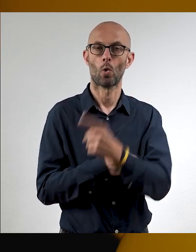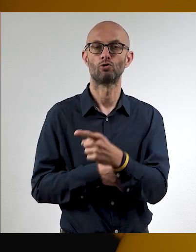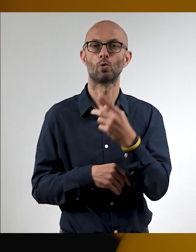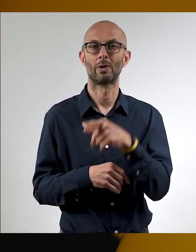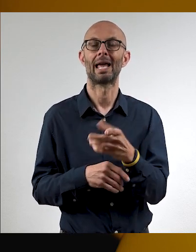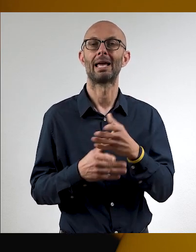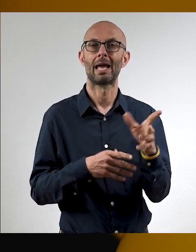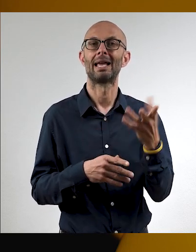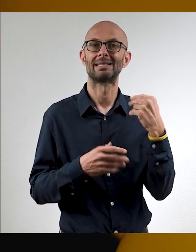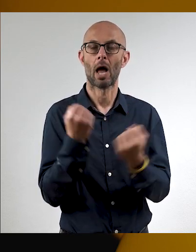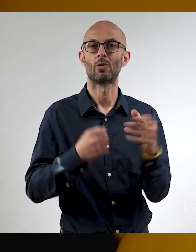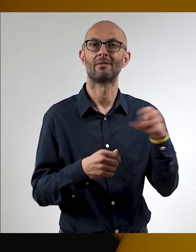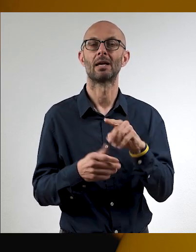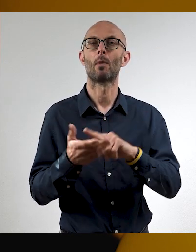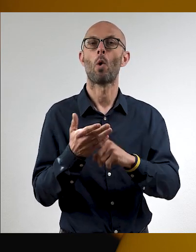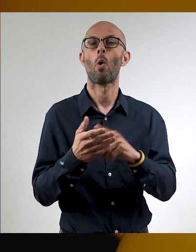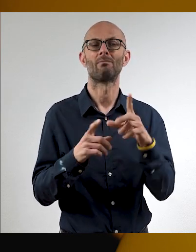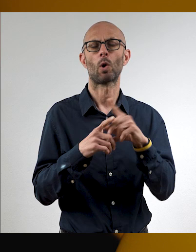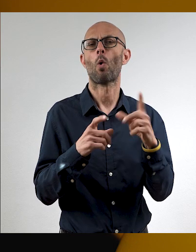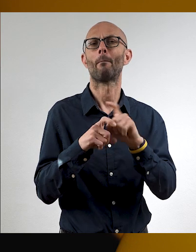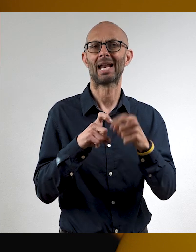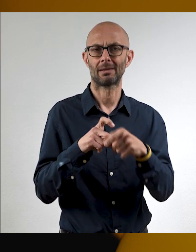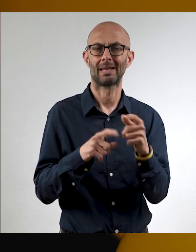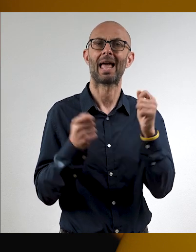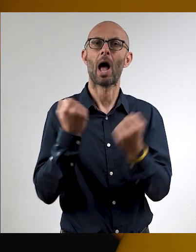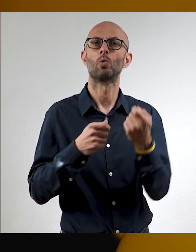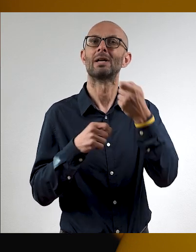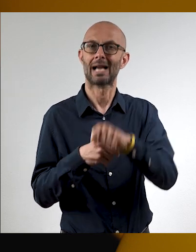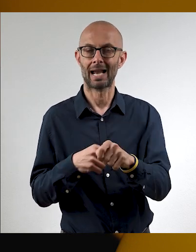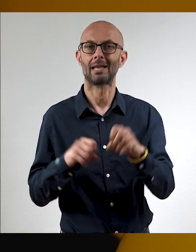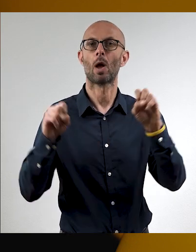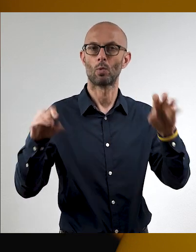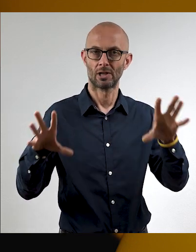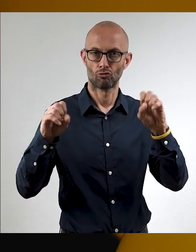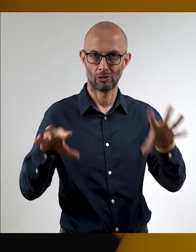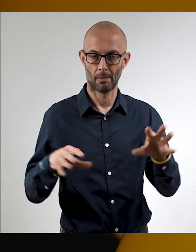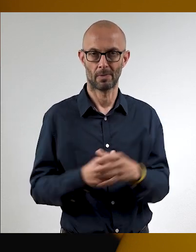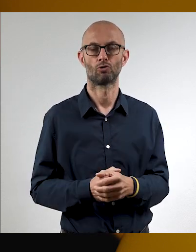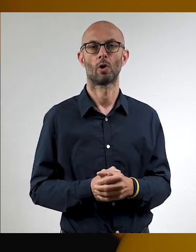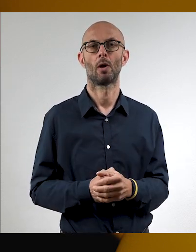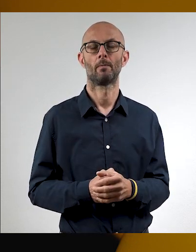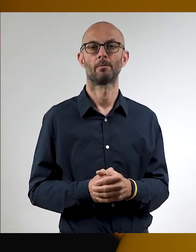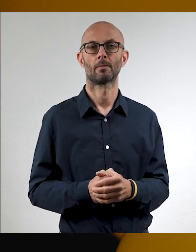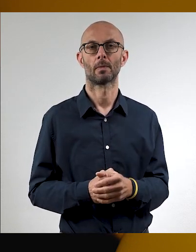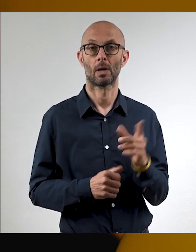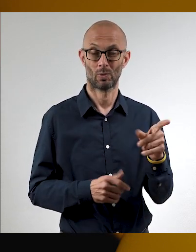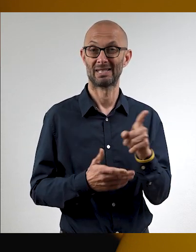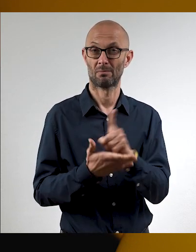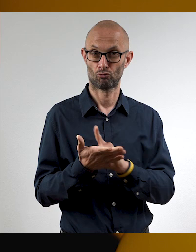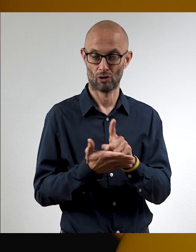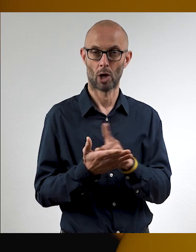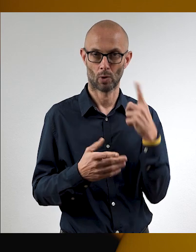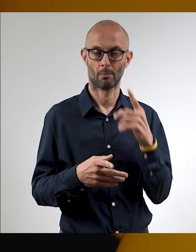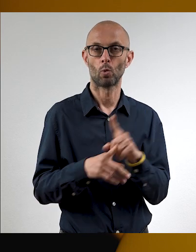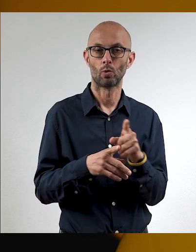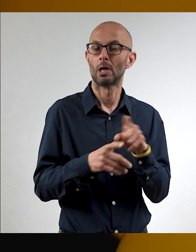naj iz avta vzame osebne predmete, naj avto zaklene, prižgel se 4 žmigavce. V tistem času, ki je